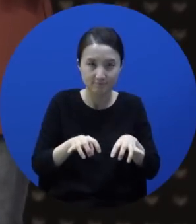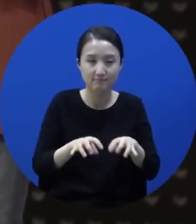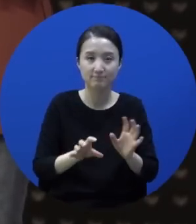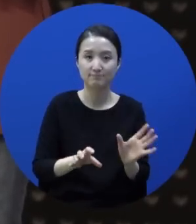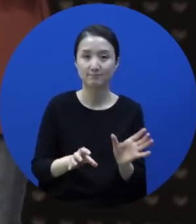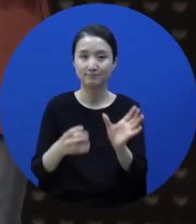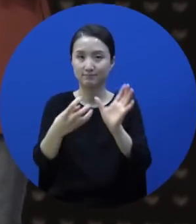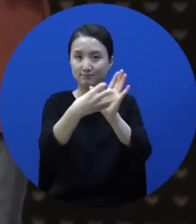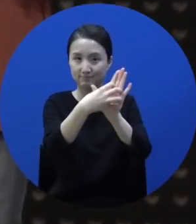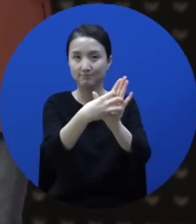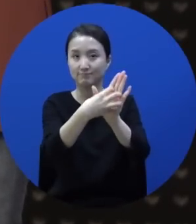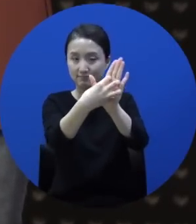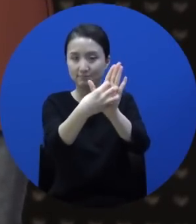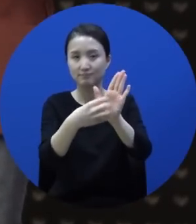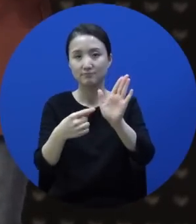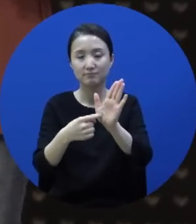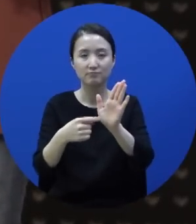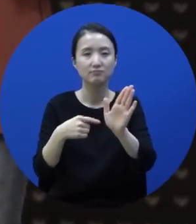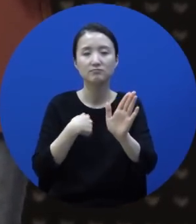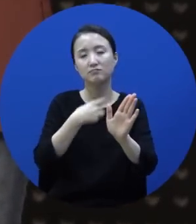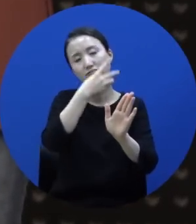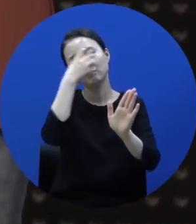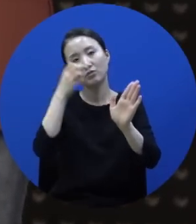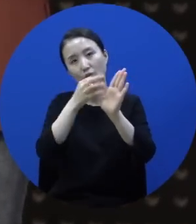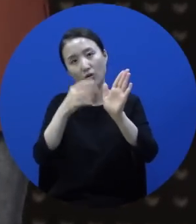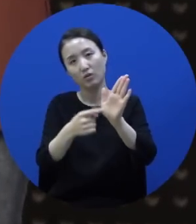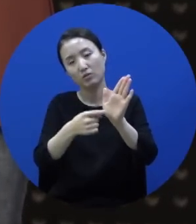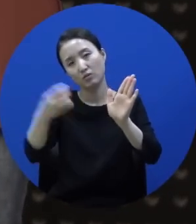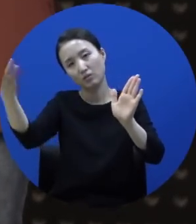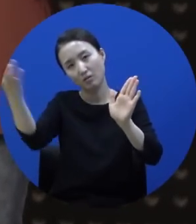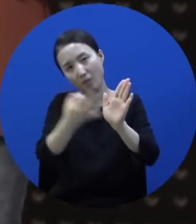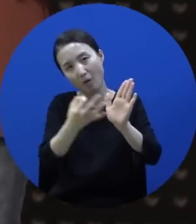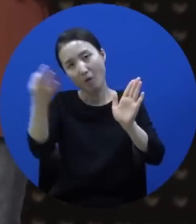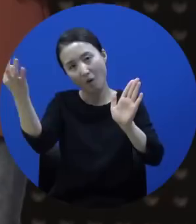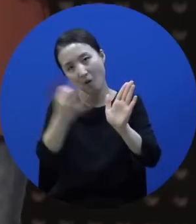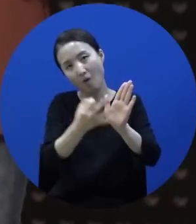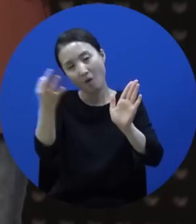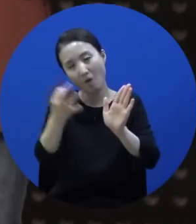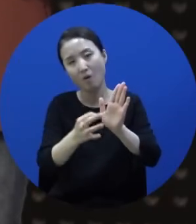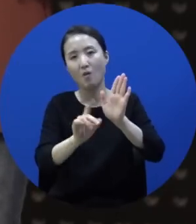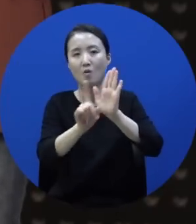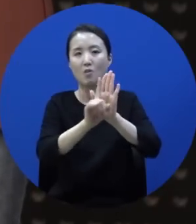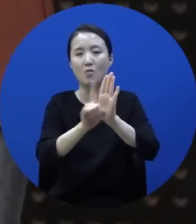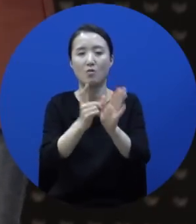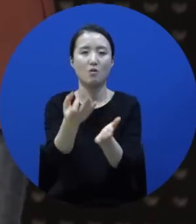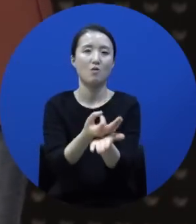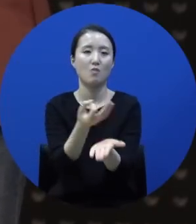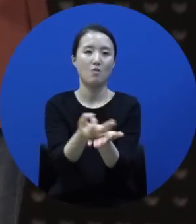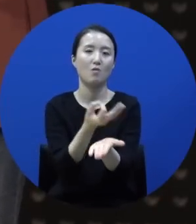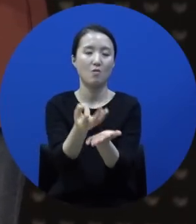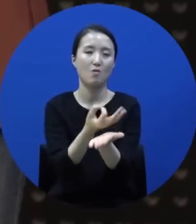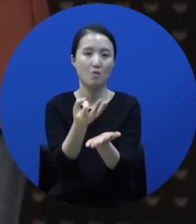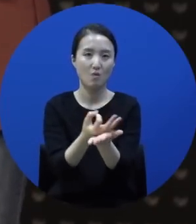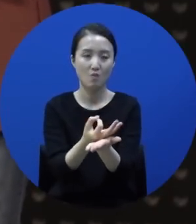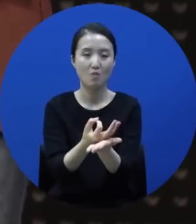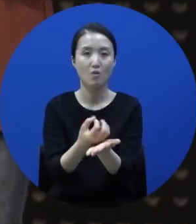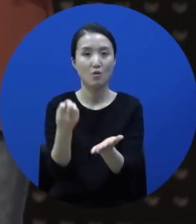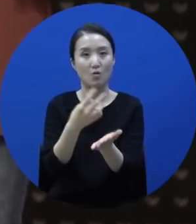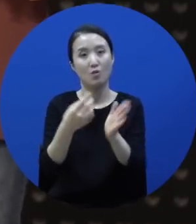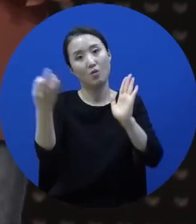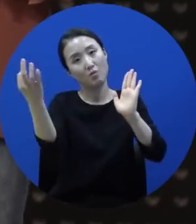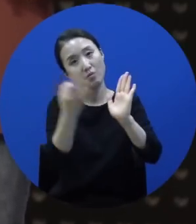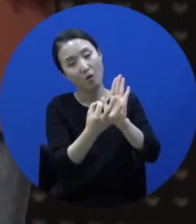광고료가 쌓이고, 네. 포스팅을 잘하게 되면 그 잘하는 것으로 원고료를 받게 되고, 또 내가 더 잘하게 되면